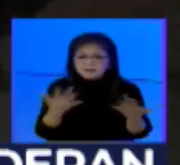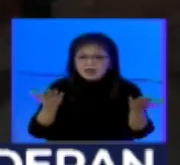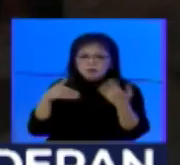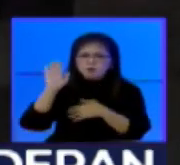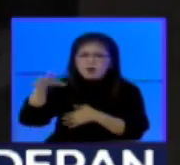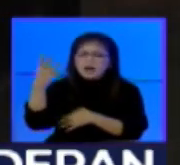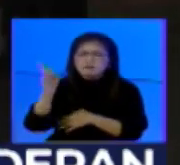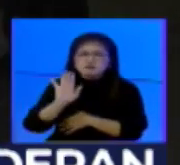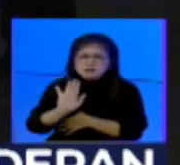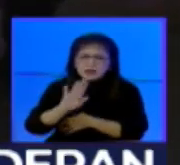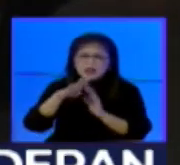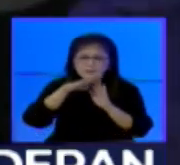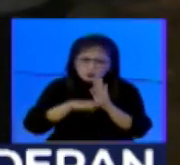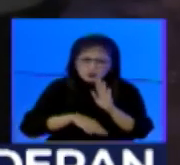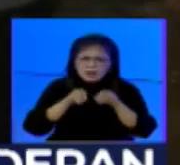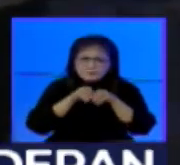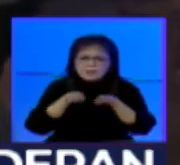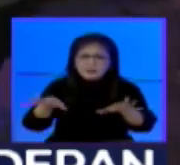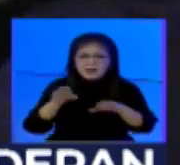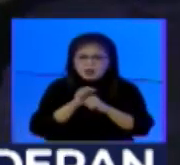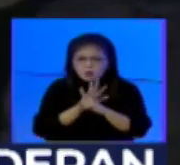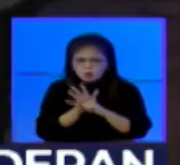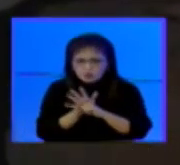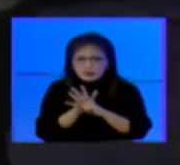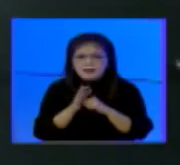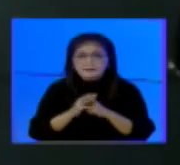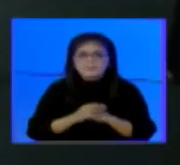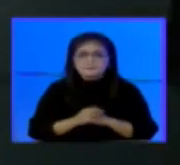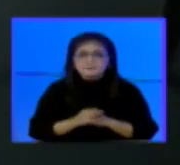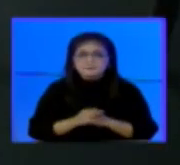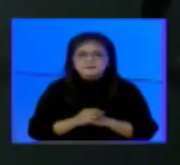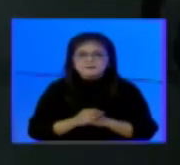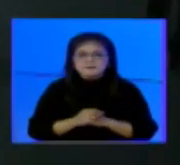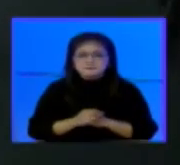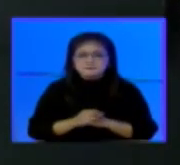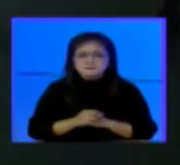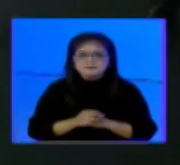virus corona. Dari Bekasi, Jawa Barat, Rahmat Hidayat, iNews melaporkan.